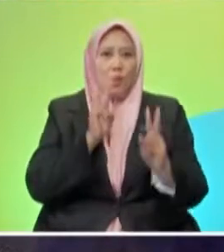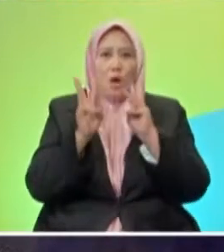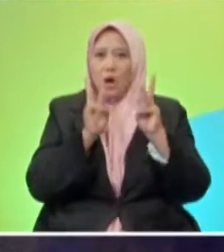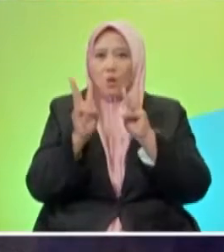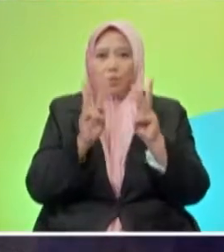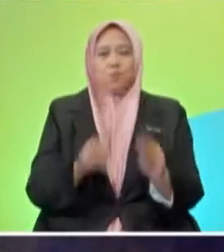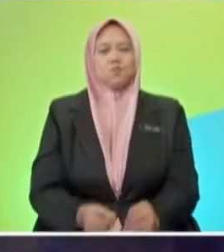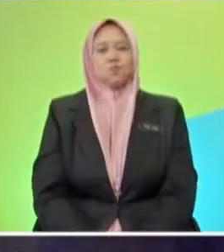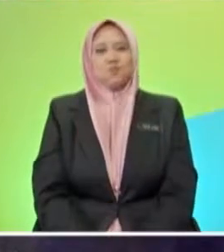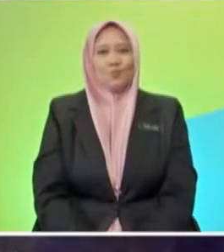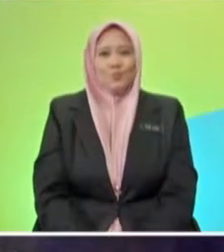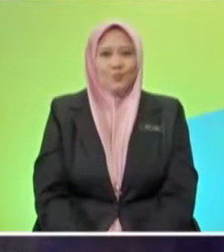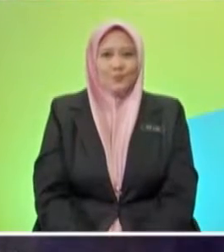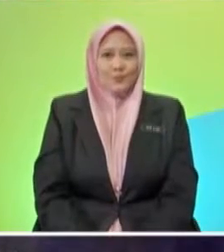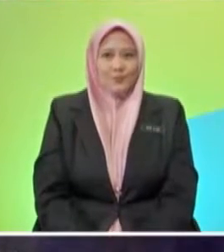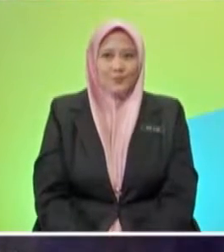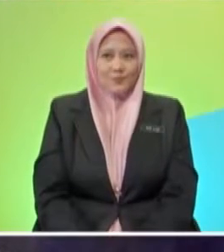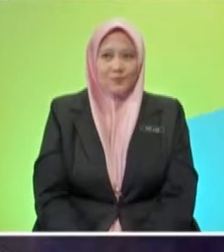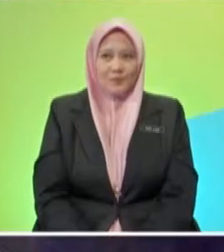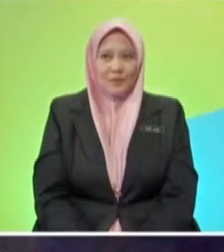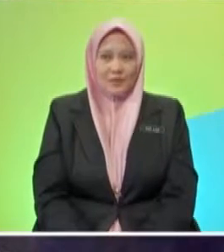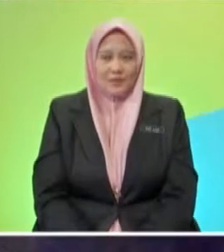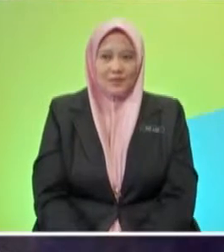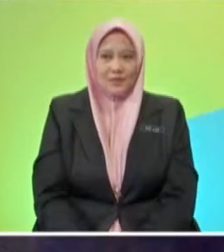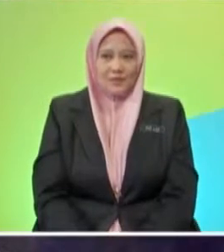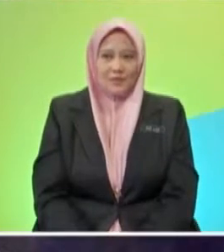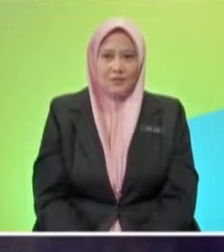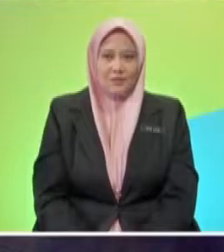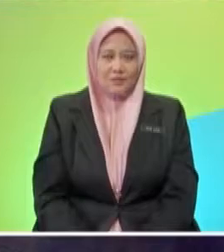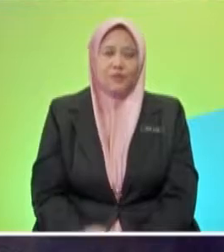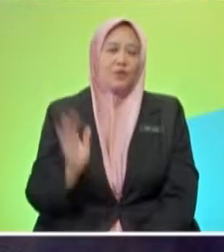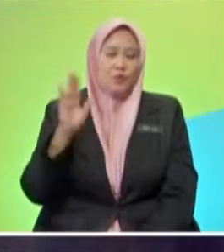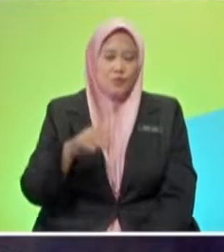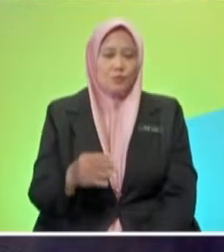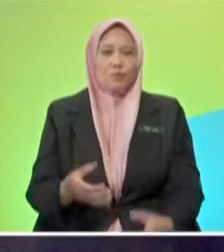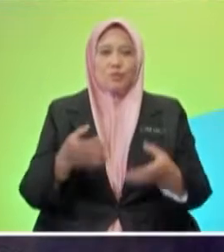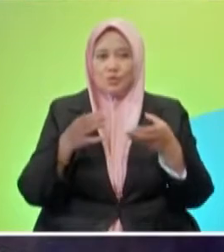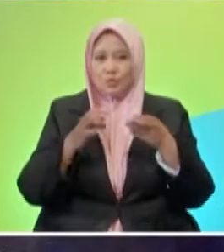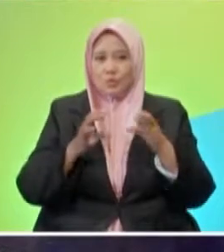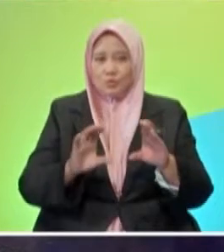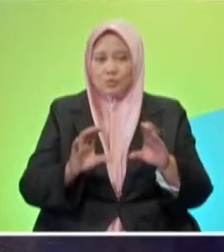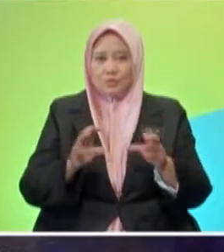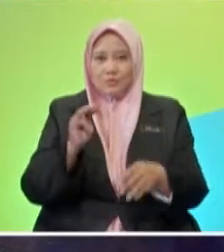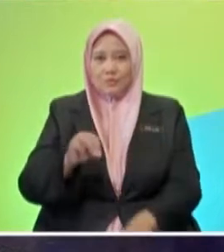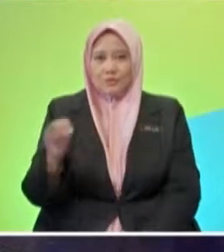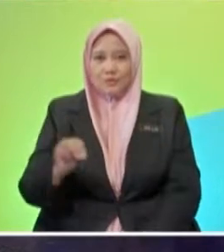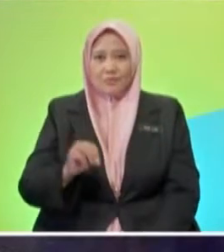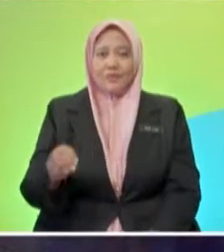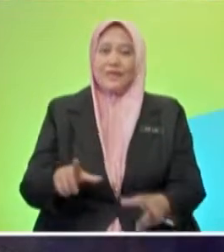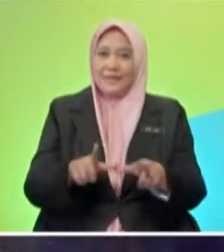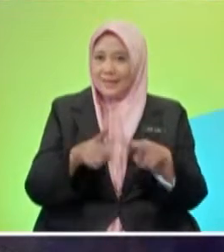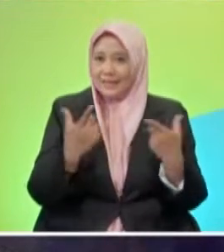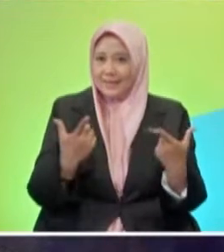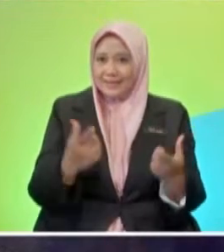diberi lain teruji tak coba lagi John kita coba yang berada di rumah juga kita coba